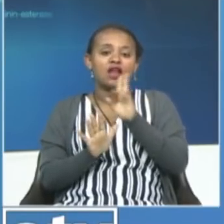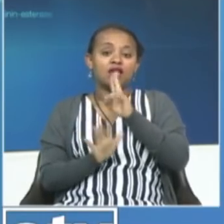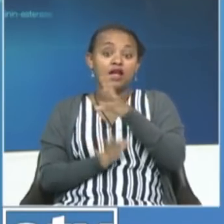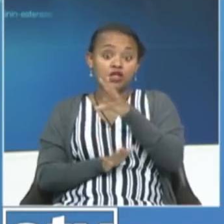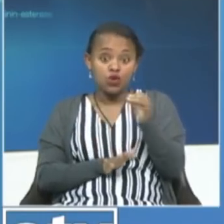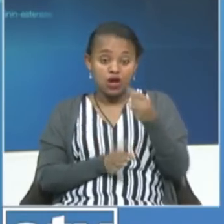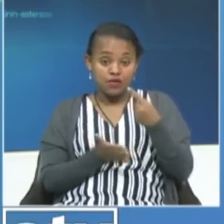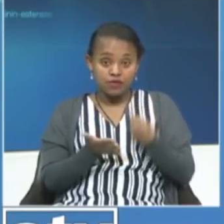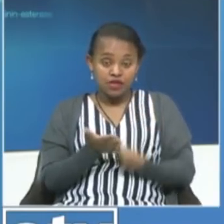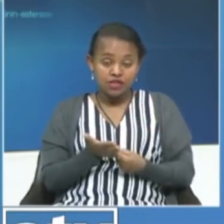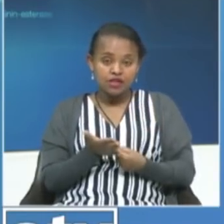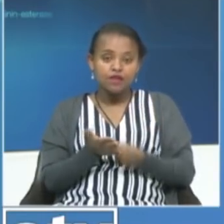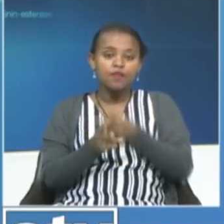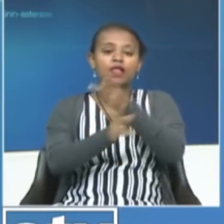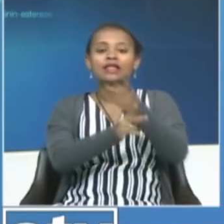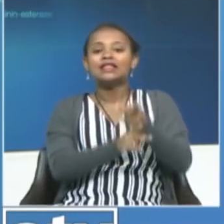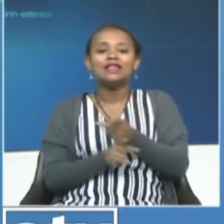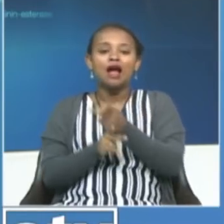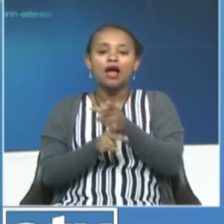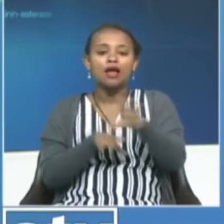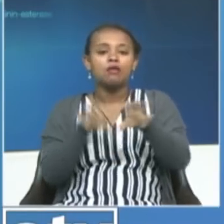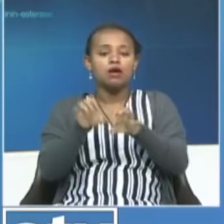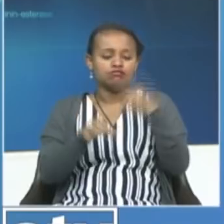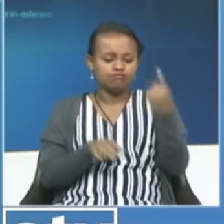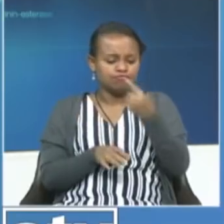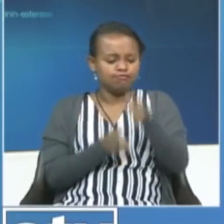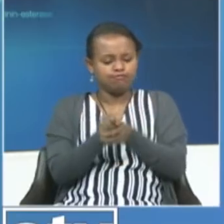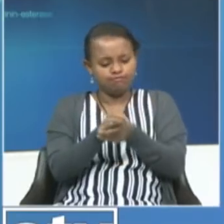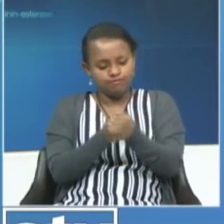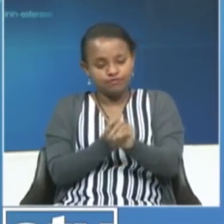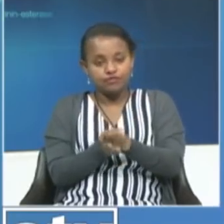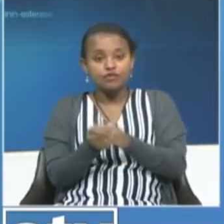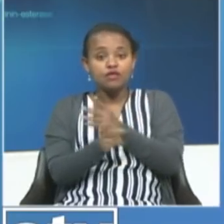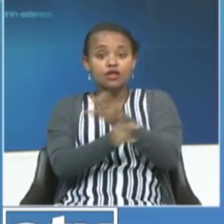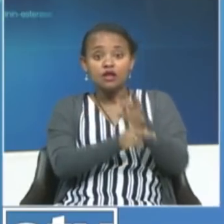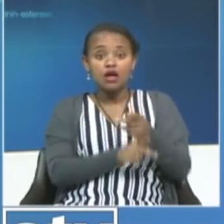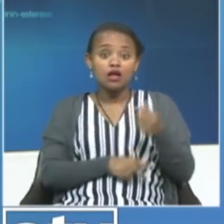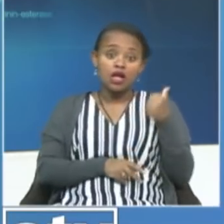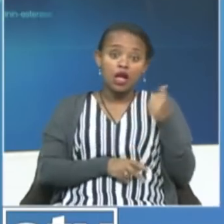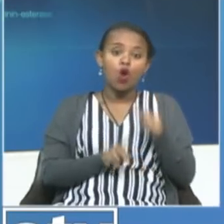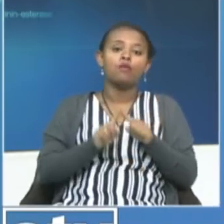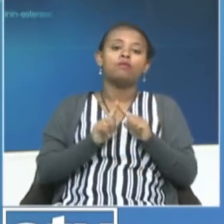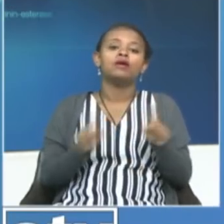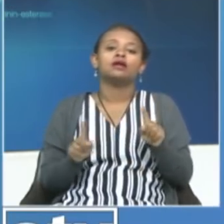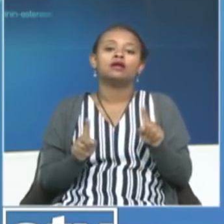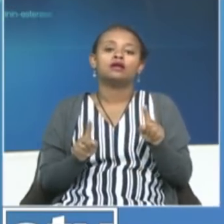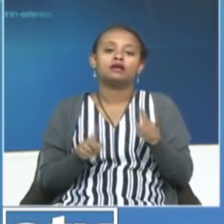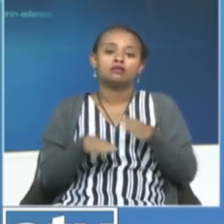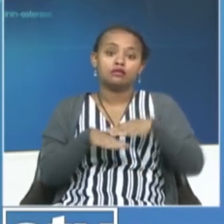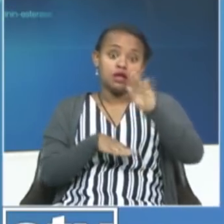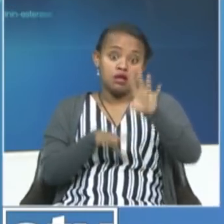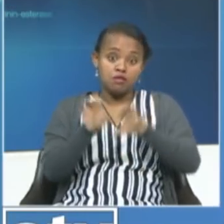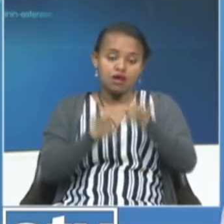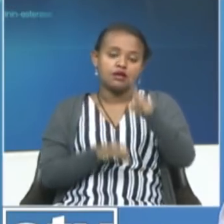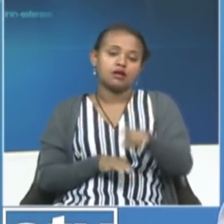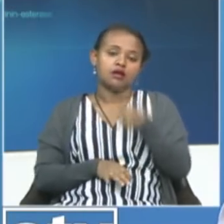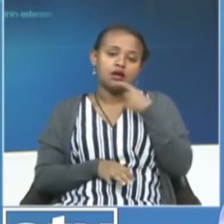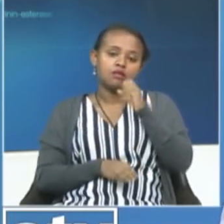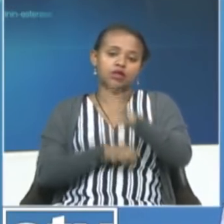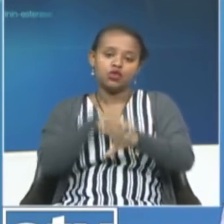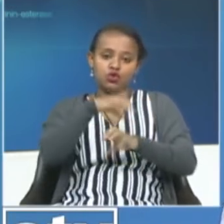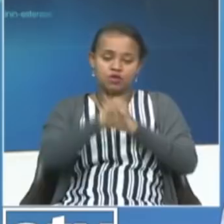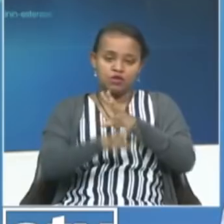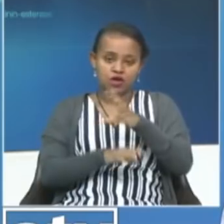እና በዚህ ጥንቃቄ ማድረግ አዘውትሮ መታጠብ እንግዲህ ጥንቃቄዎቹን ከሌላው በተለየ ሞር ማድረግ እንዳለባቸው ነው የምንመክረው